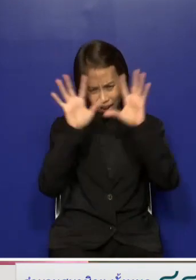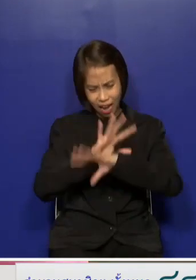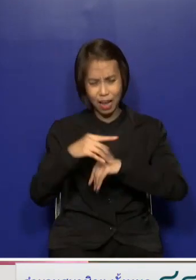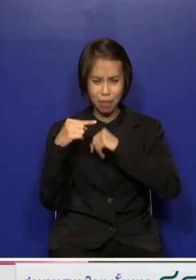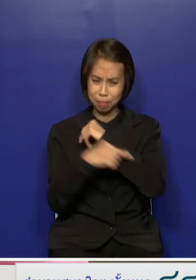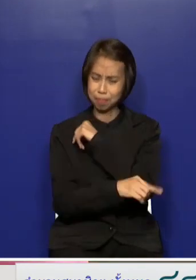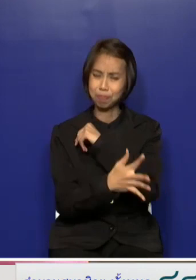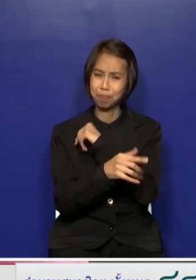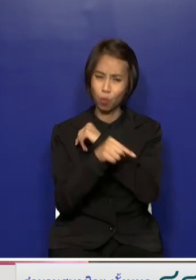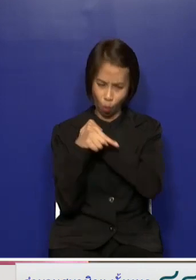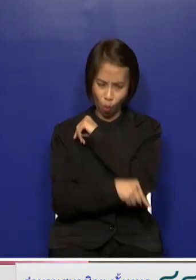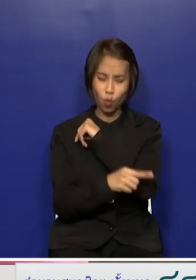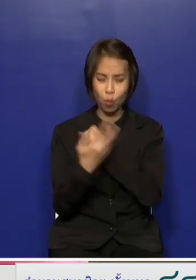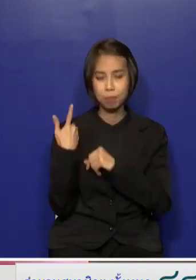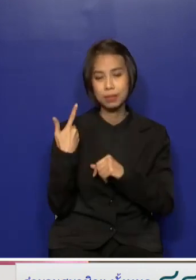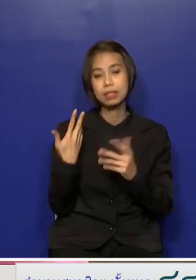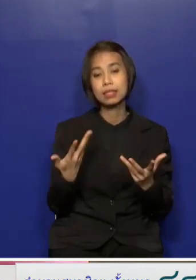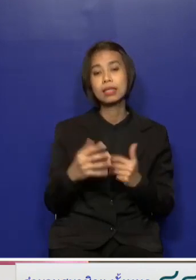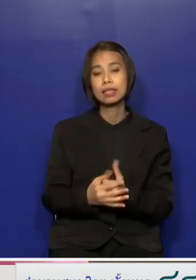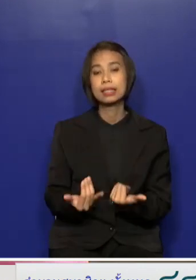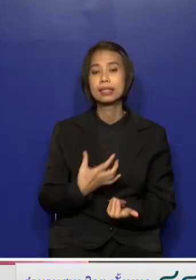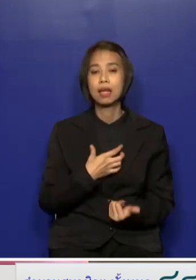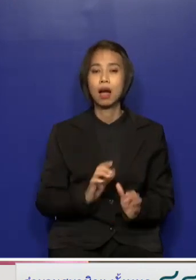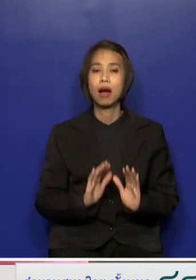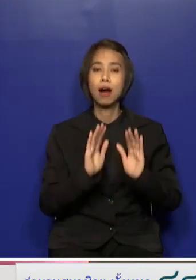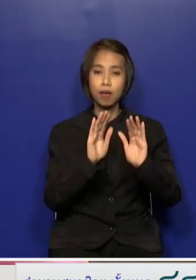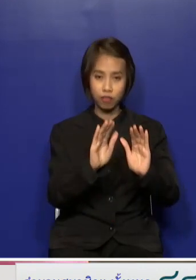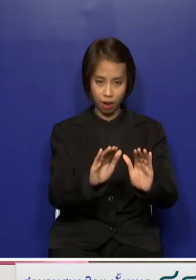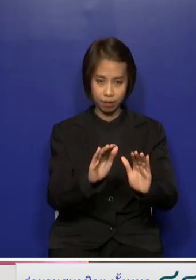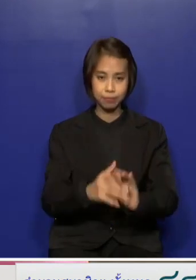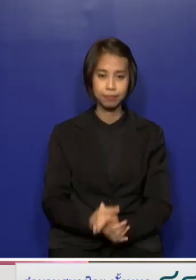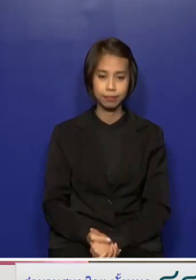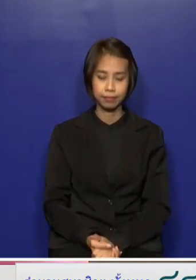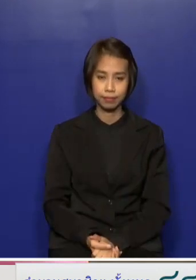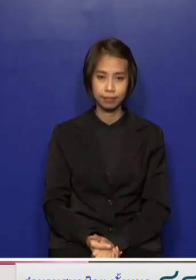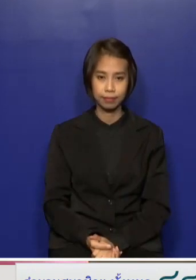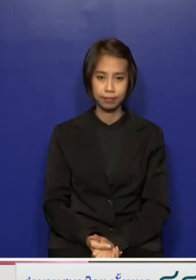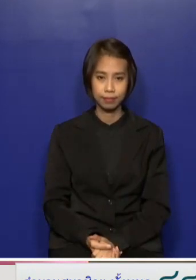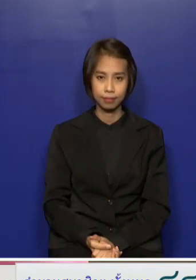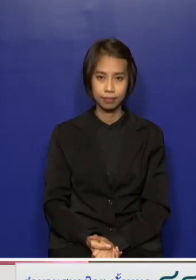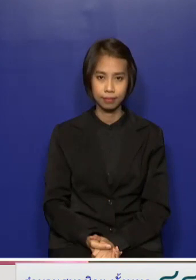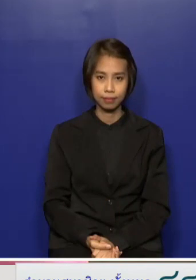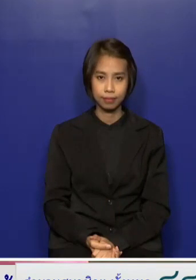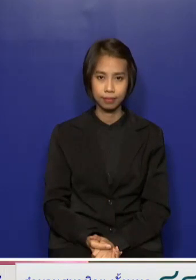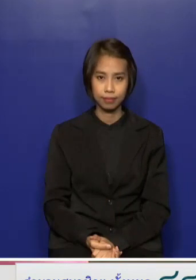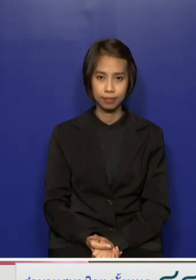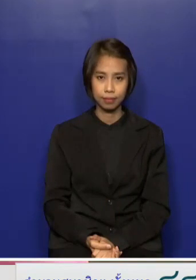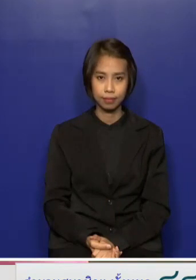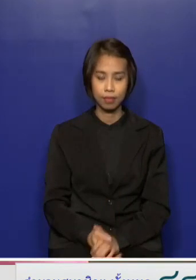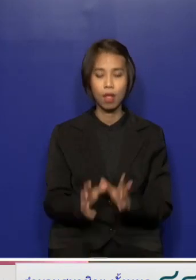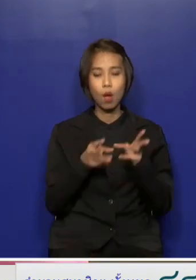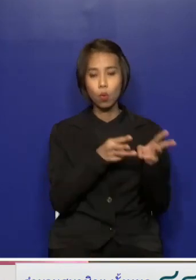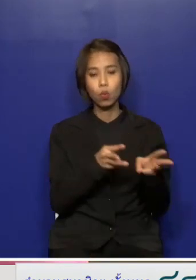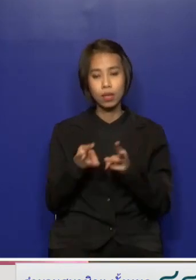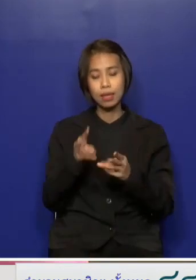ก็เลย อยากจะฝากเอาไว้นะครับอีกเรื่องหนึ่งครับวิธีการเลือกตั้ง